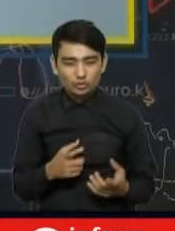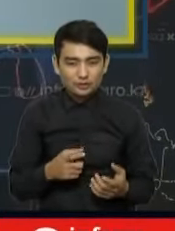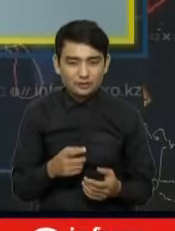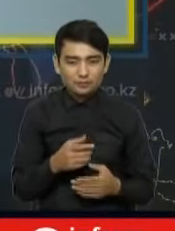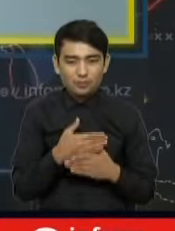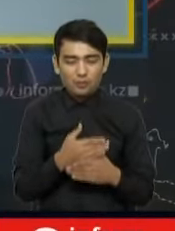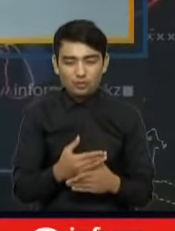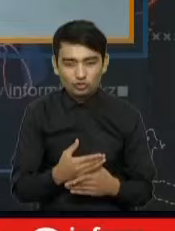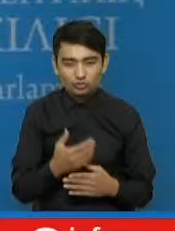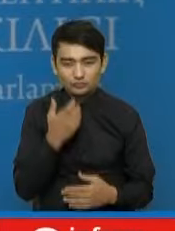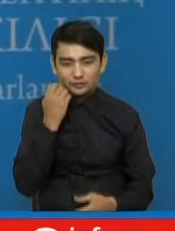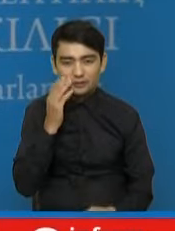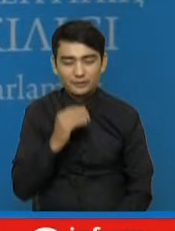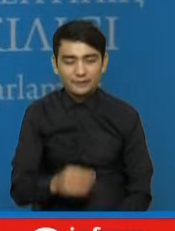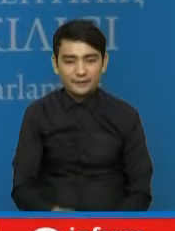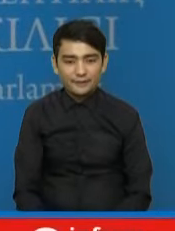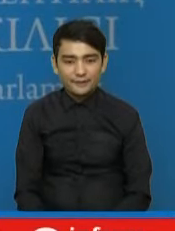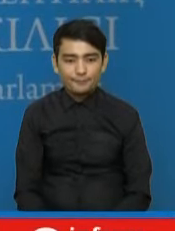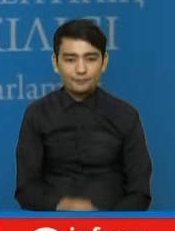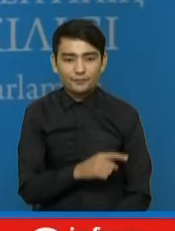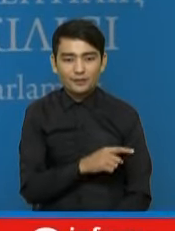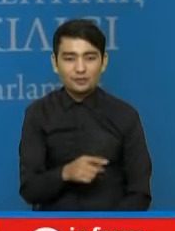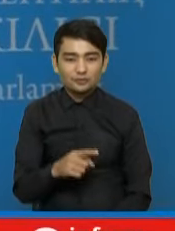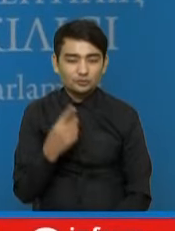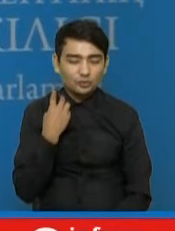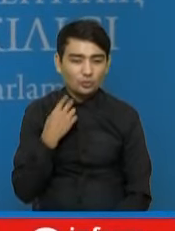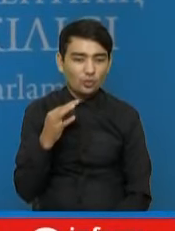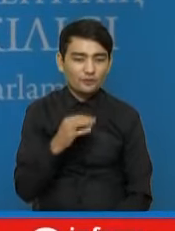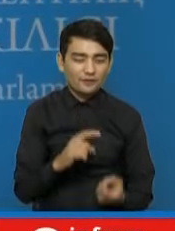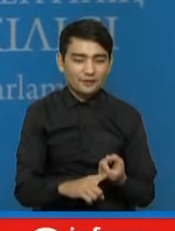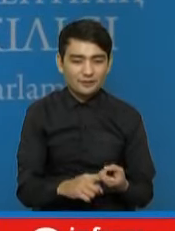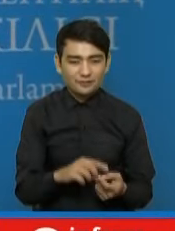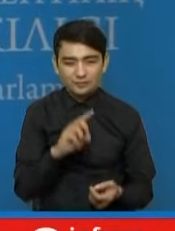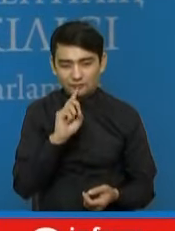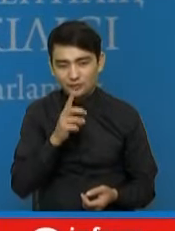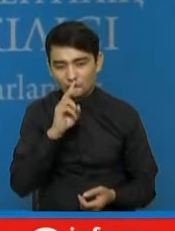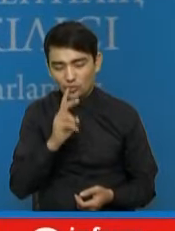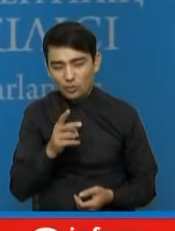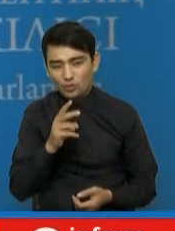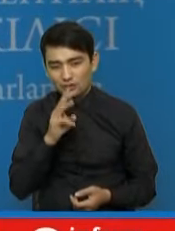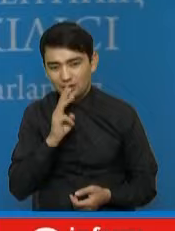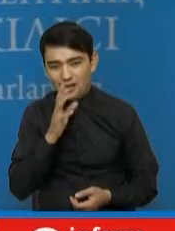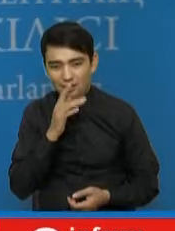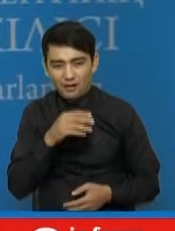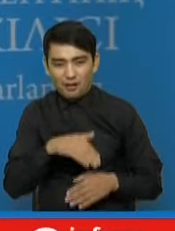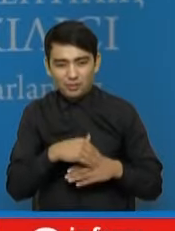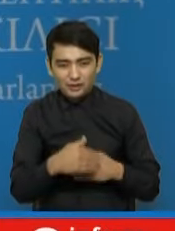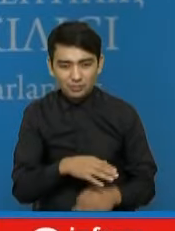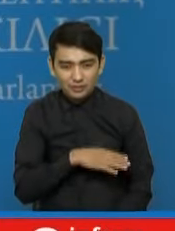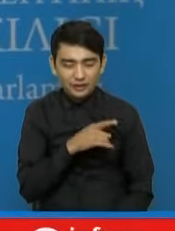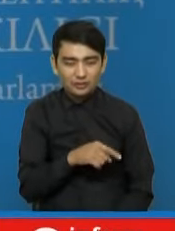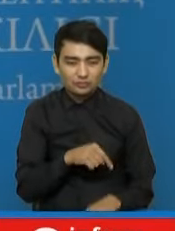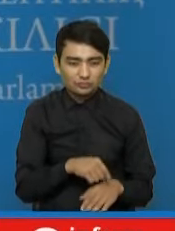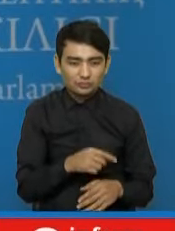реттеуге мүмкіндік бермек. Олардың қарызы бойынша мерзімі бірнеше жылдан өтіп кетсе, олардың